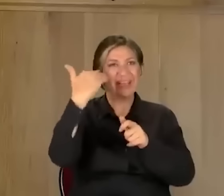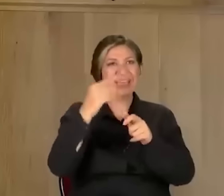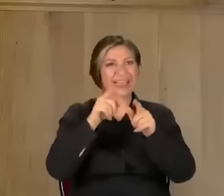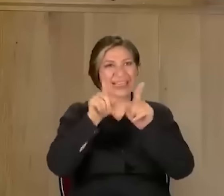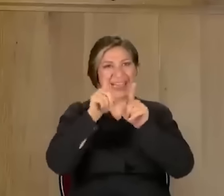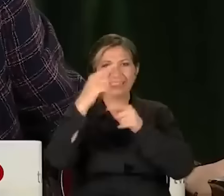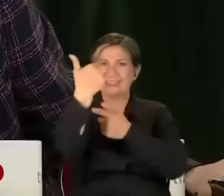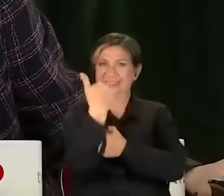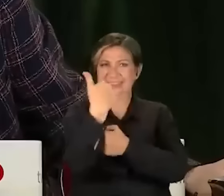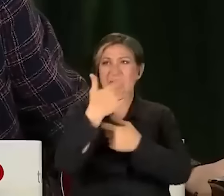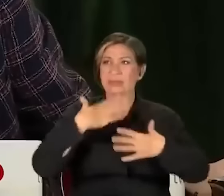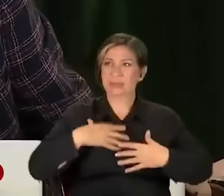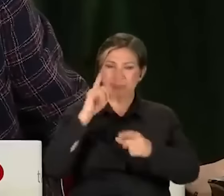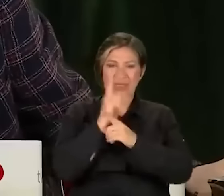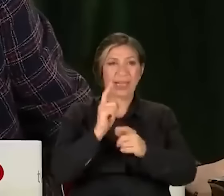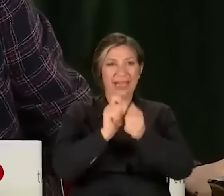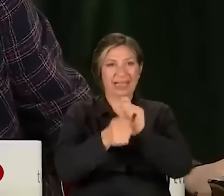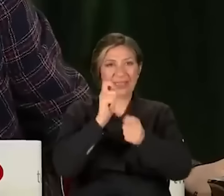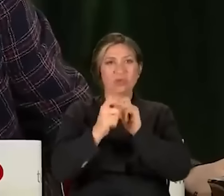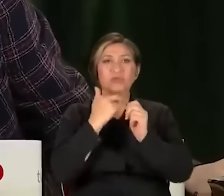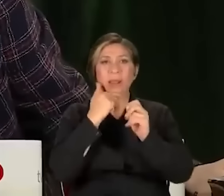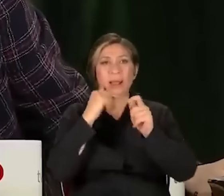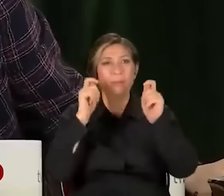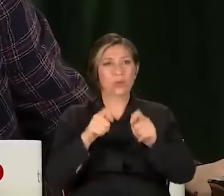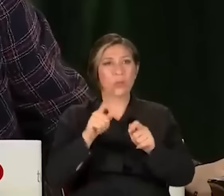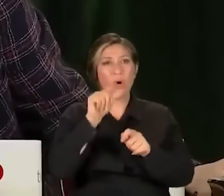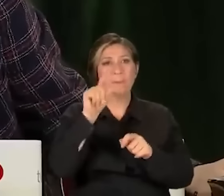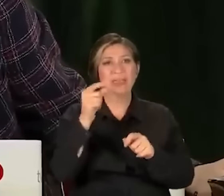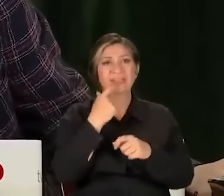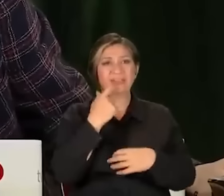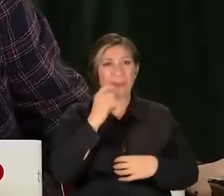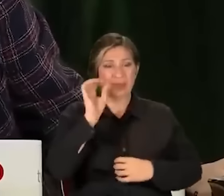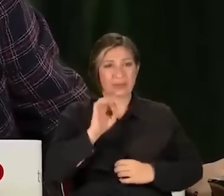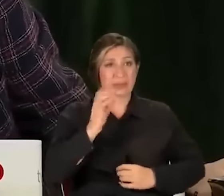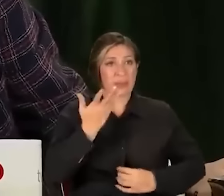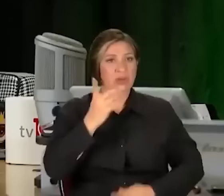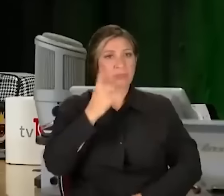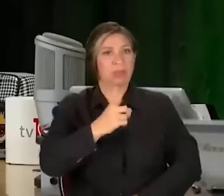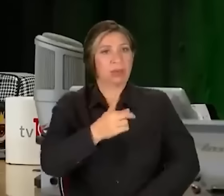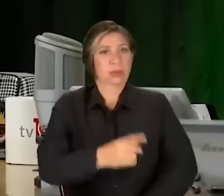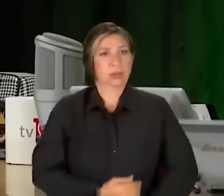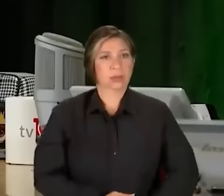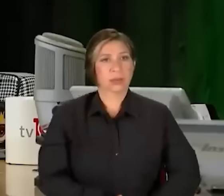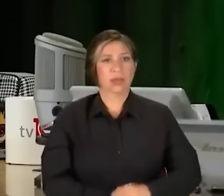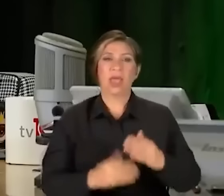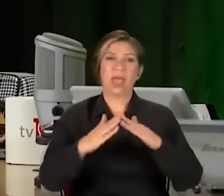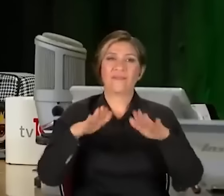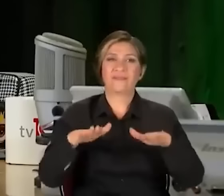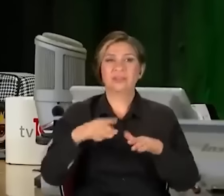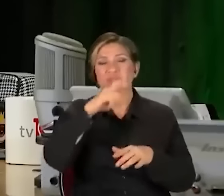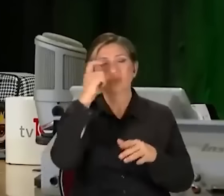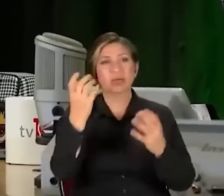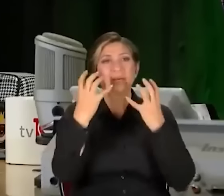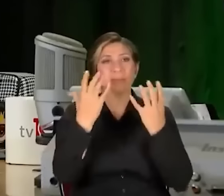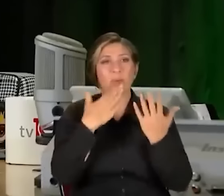kafe webcam'leriyle, üstüm çıplak, iskambil kartıyla numaralar yapıyordum. 11 yaşındaydım ilk başladığımda. Niye üstün çıplaktı? Ev hali sıcaktı, ev